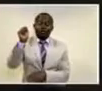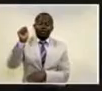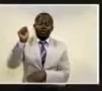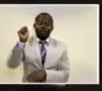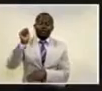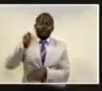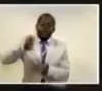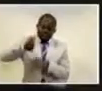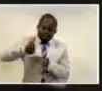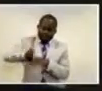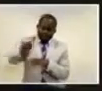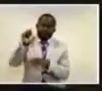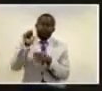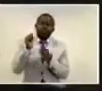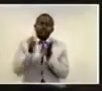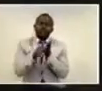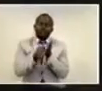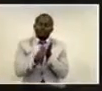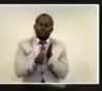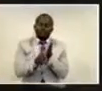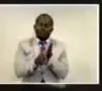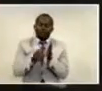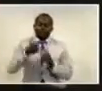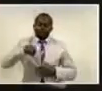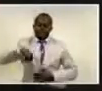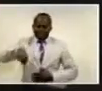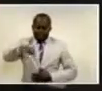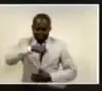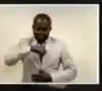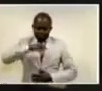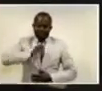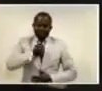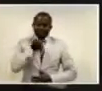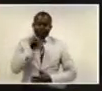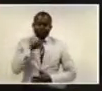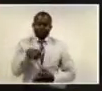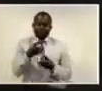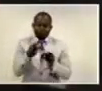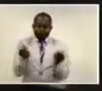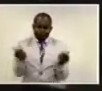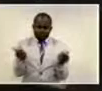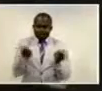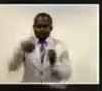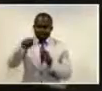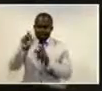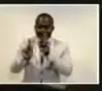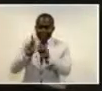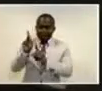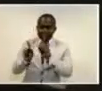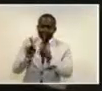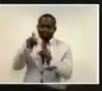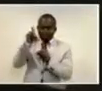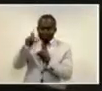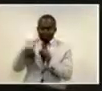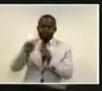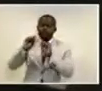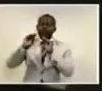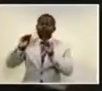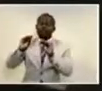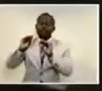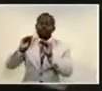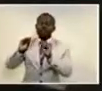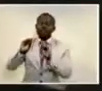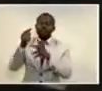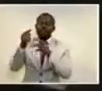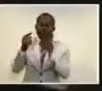nabwo ubwabyo ni ikibazo cyacu kitureba twebwe abantu baba bakwiye kwigishwa